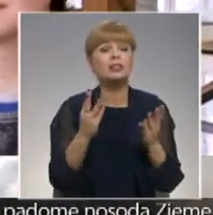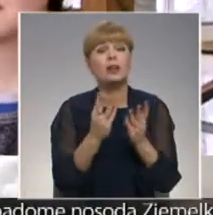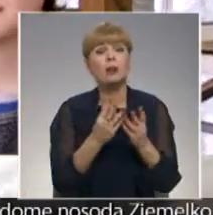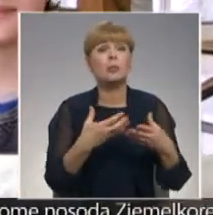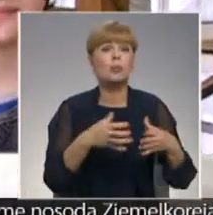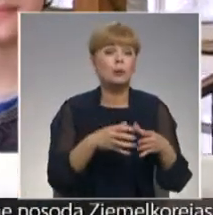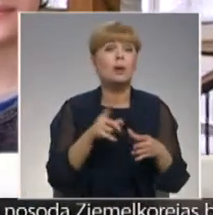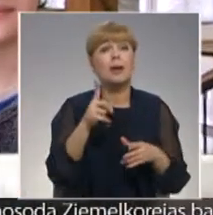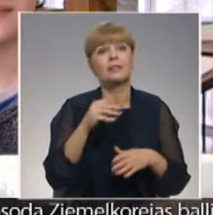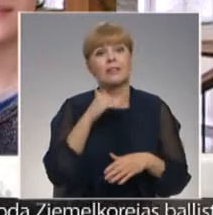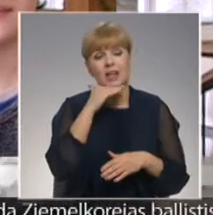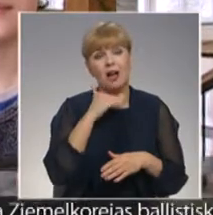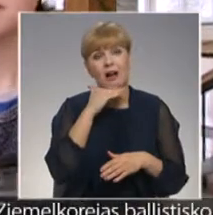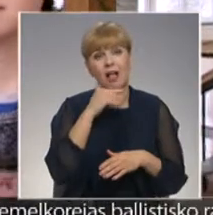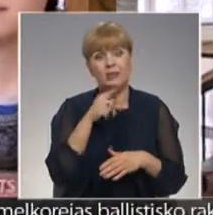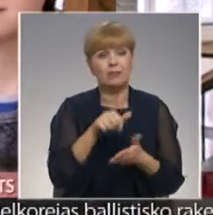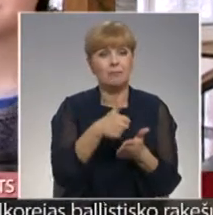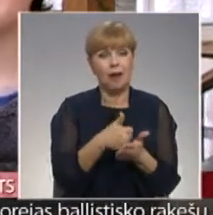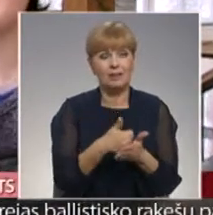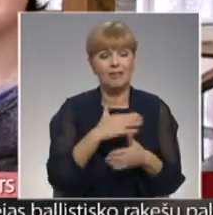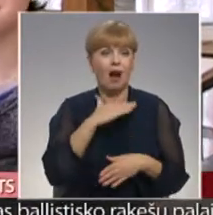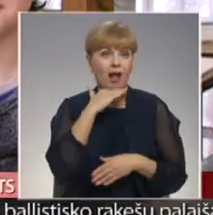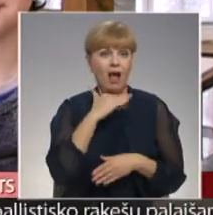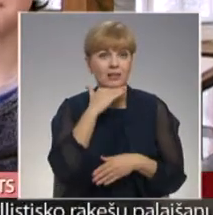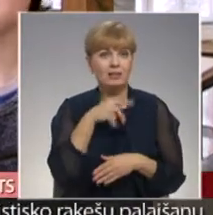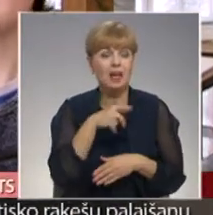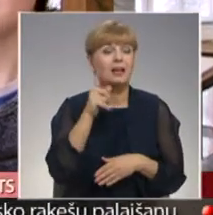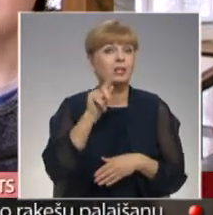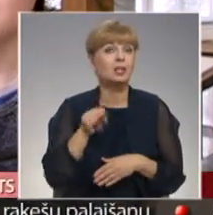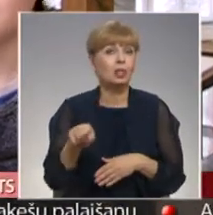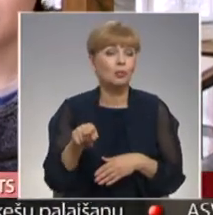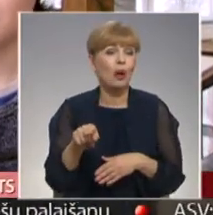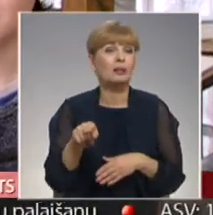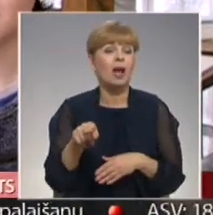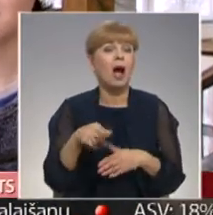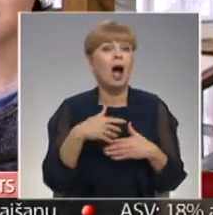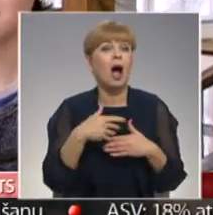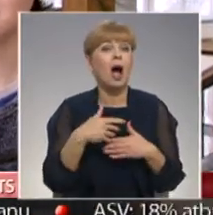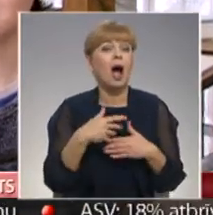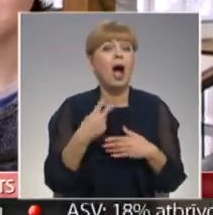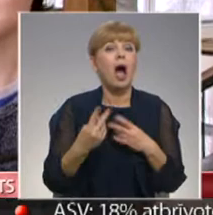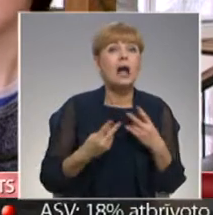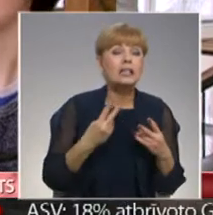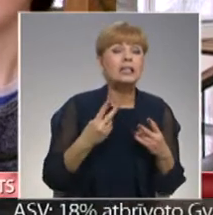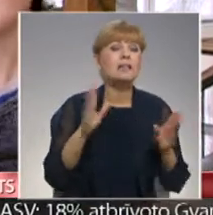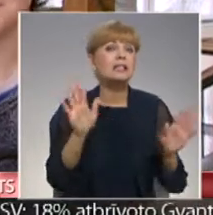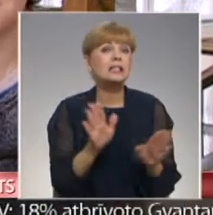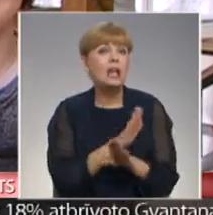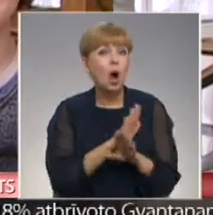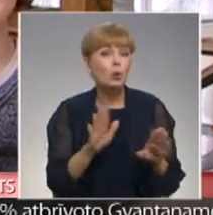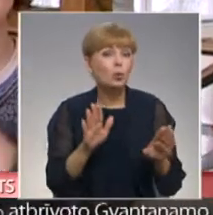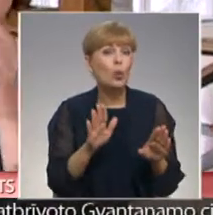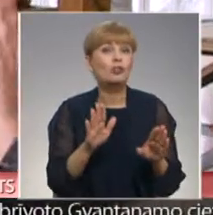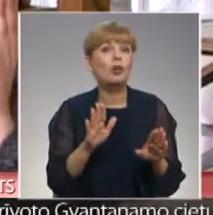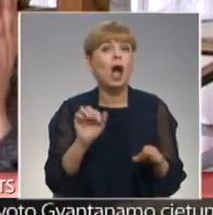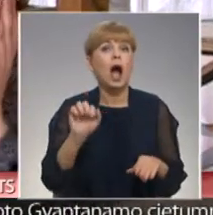mēs esam vienkārši klase, pārstāvi no klases. Un zinot, cik viņi ir tomēr atraktīvi, dziedoši un varoši, principā Alisa arī ir viena no